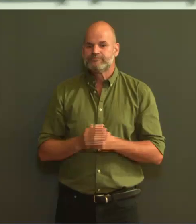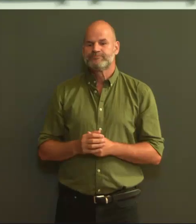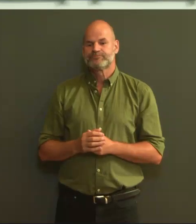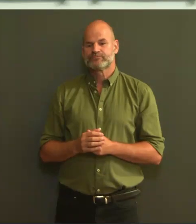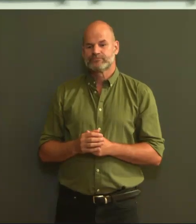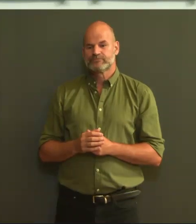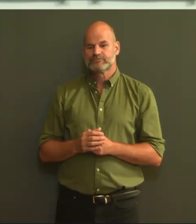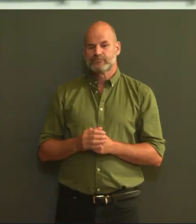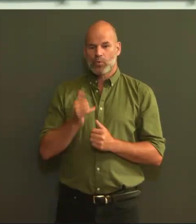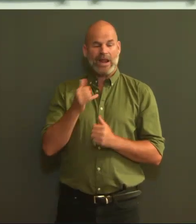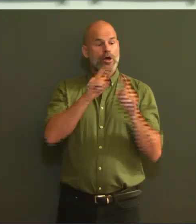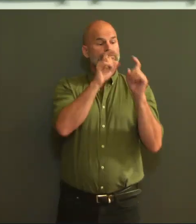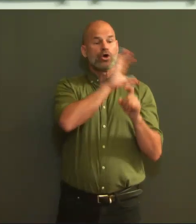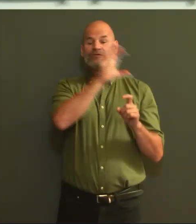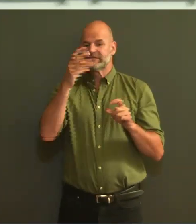van Cienzano staan.